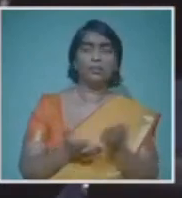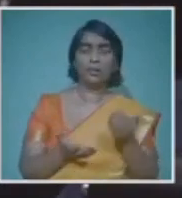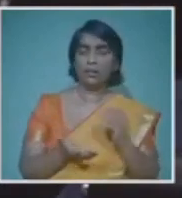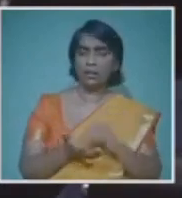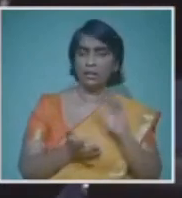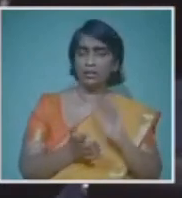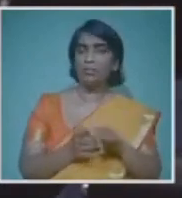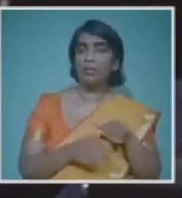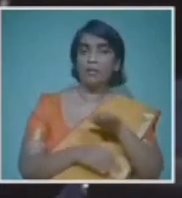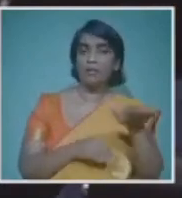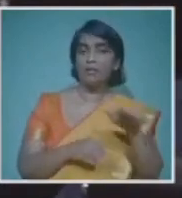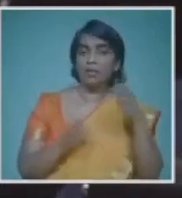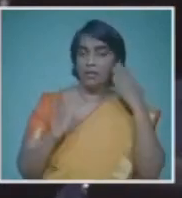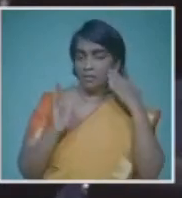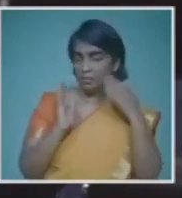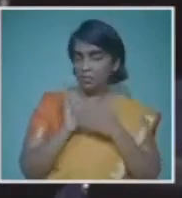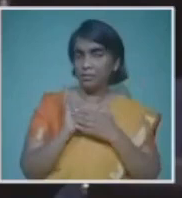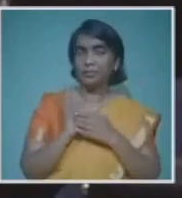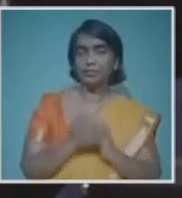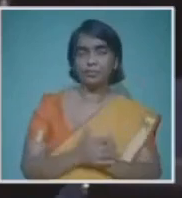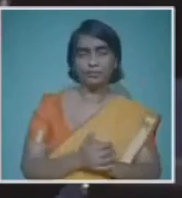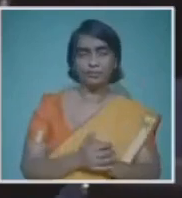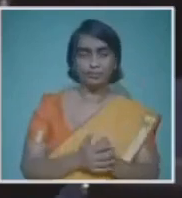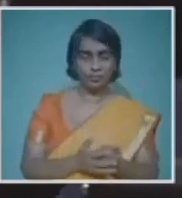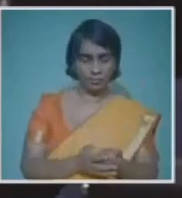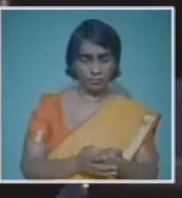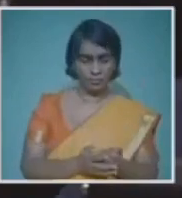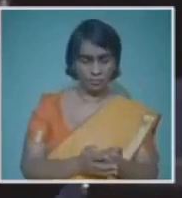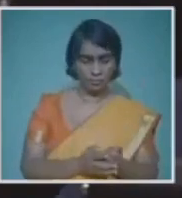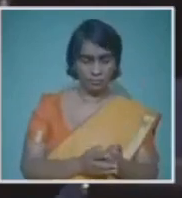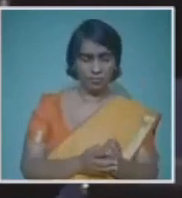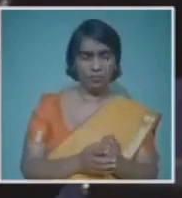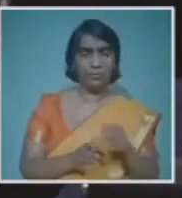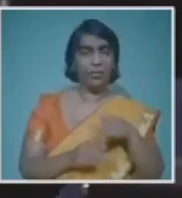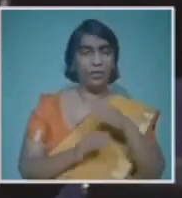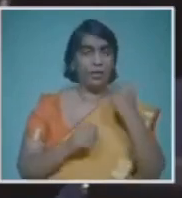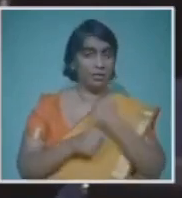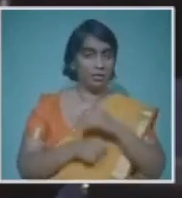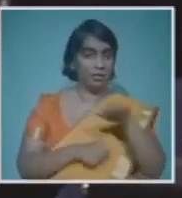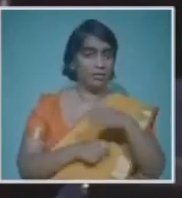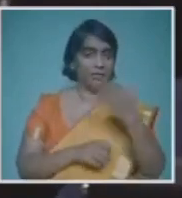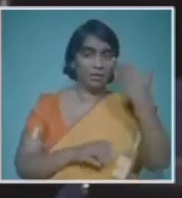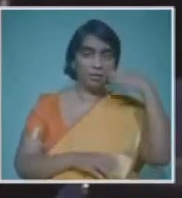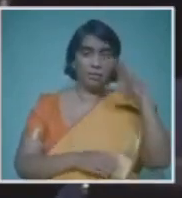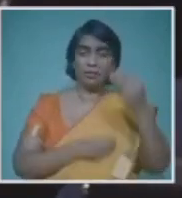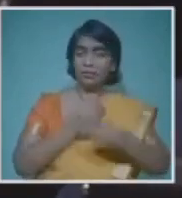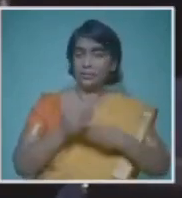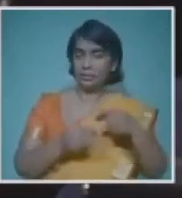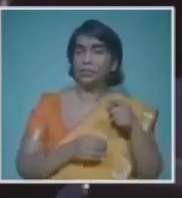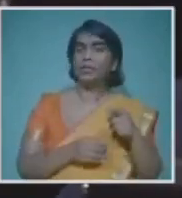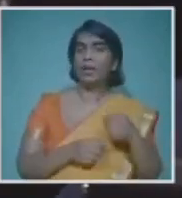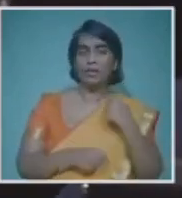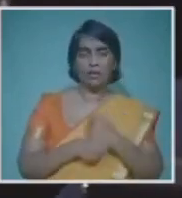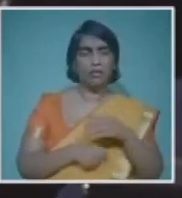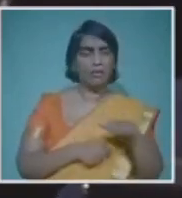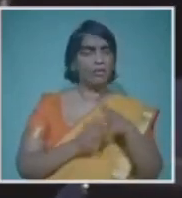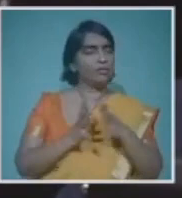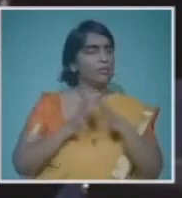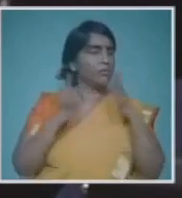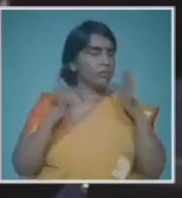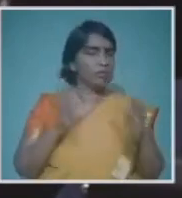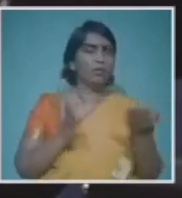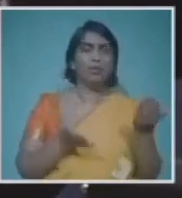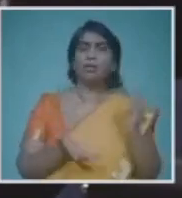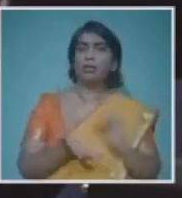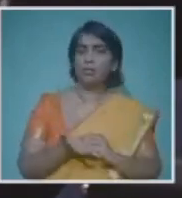මේ ඉඩම් පිළිබඳව. ද රජයේ ඉඩම් මේ පරණ අර ගනුදෙනු සම්බන්ධව රජයේ ඉඩම් විශාල වශයෙන්